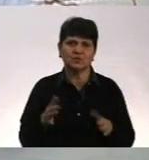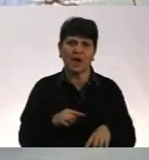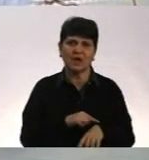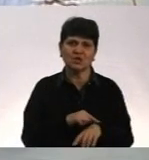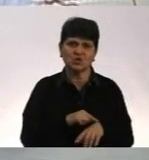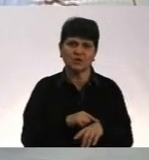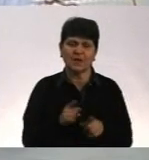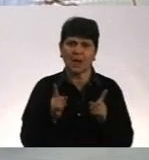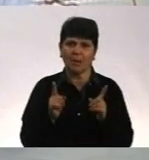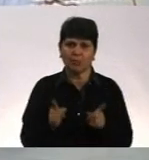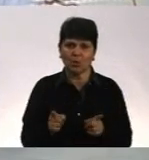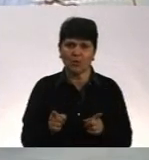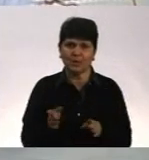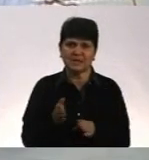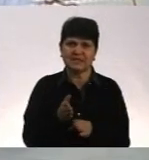проміжок